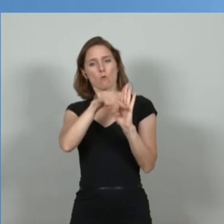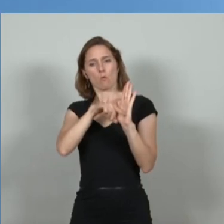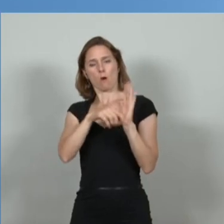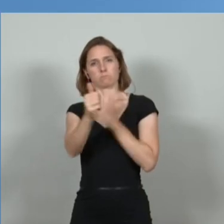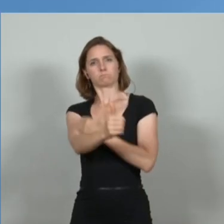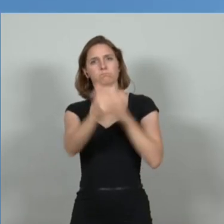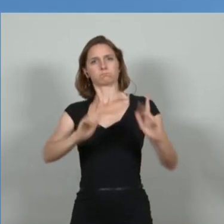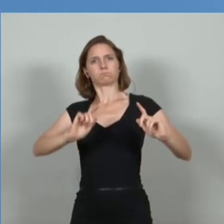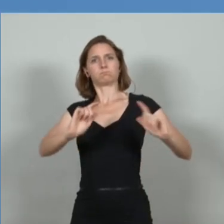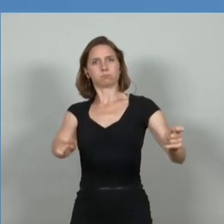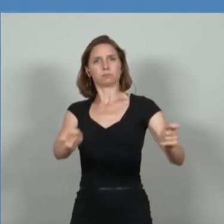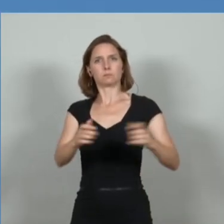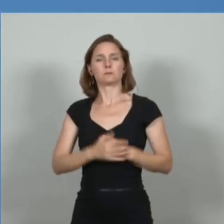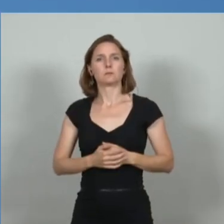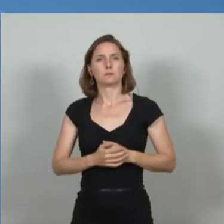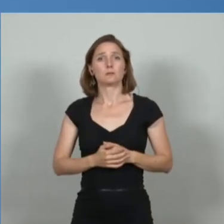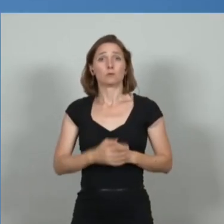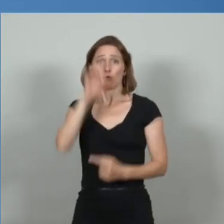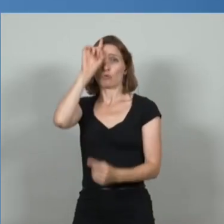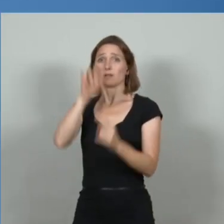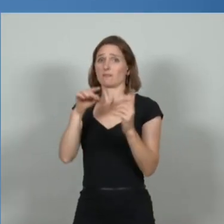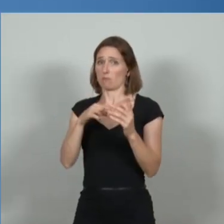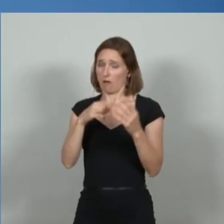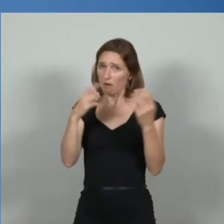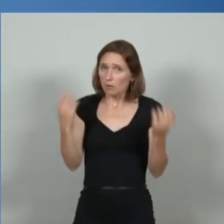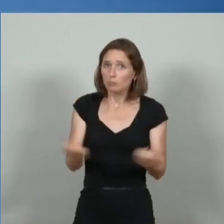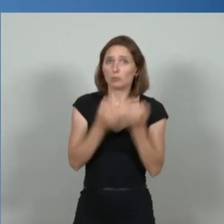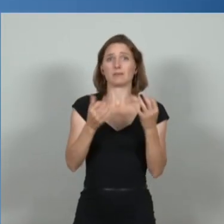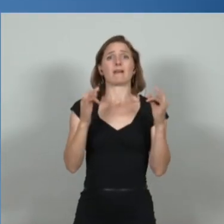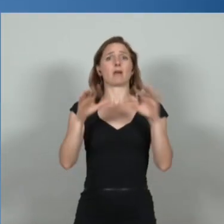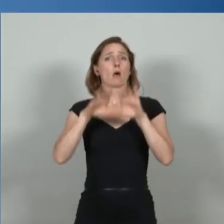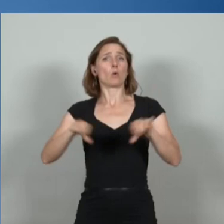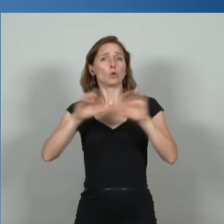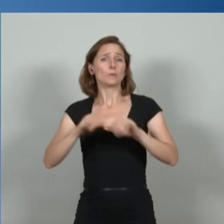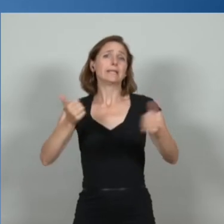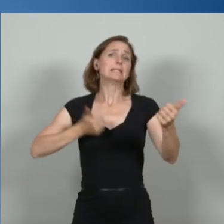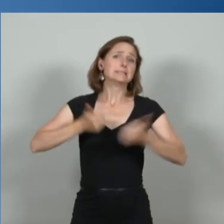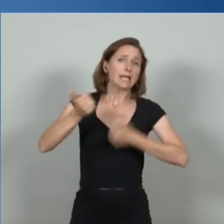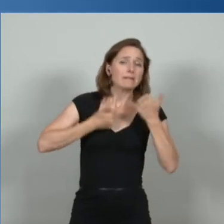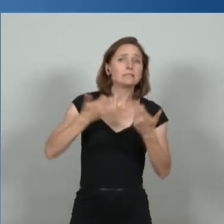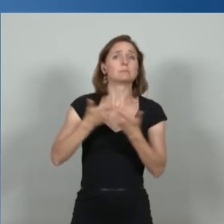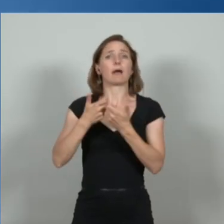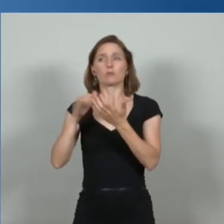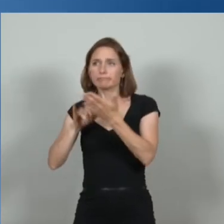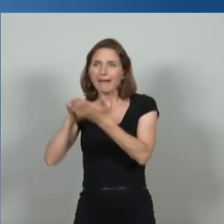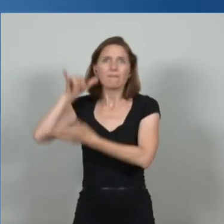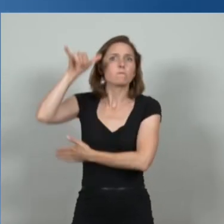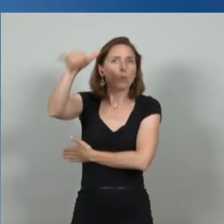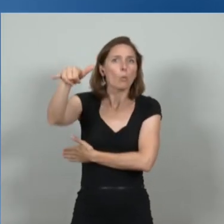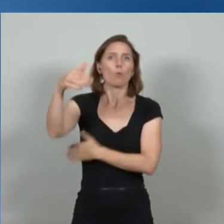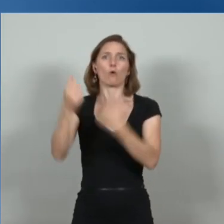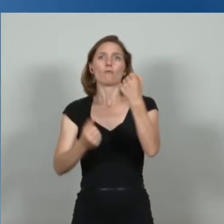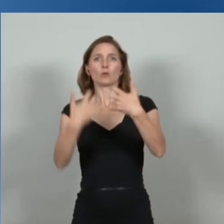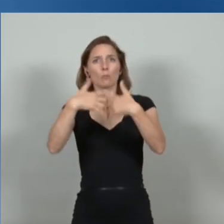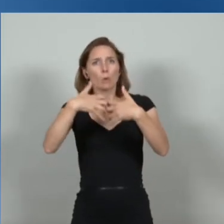en se fixant l'objectif d'empêcher la publicité relative à des produits et services tels que les voyages en avion les véhicules à moteur